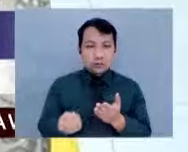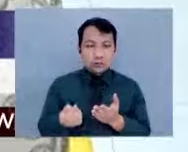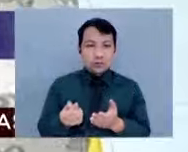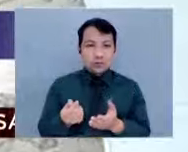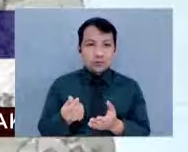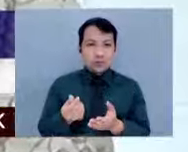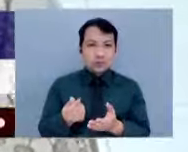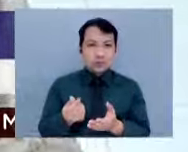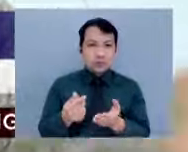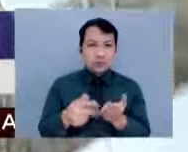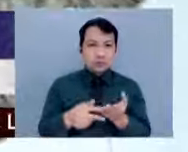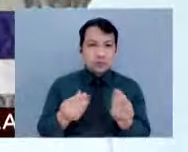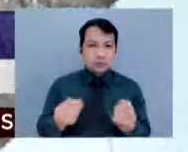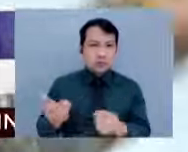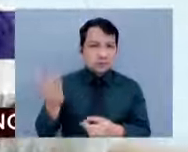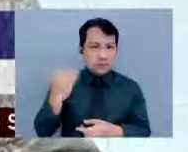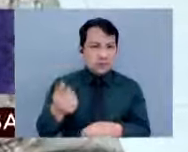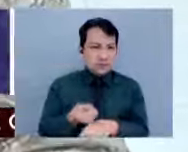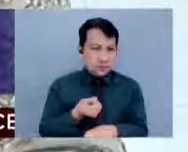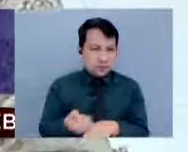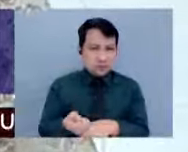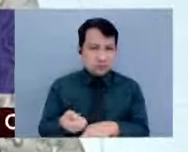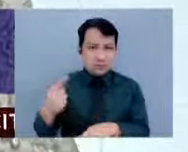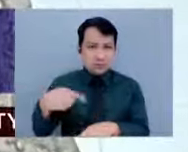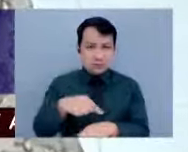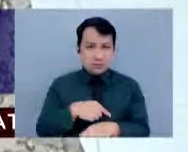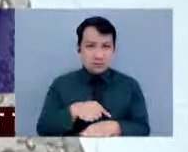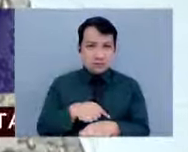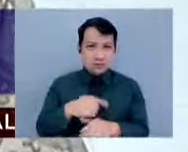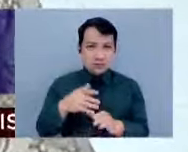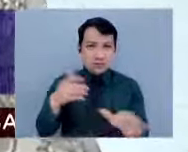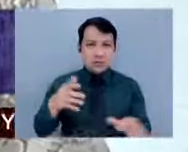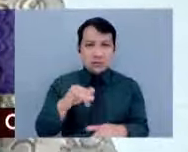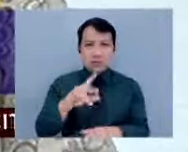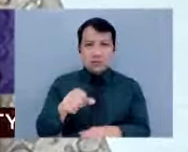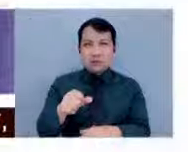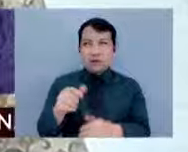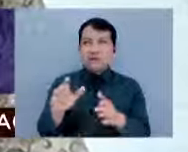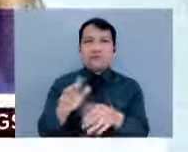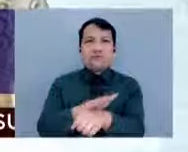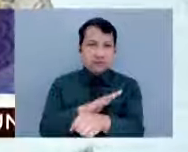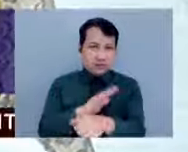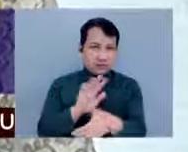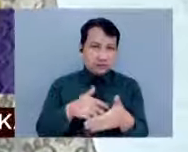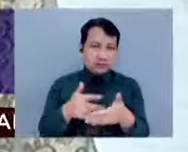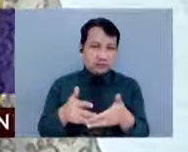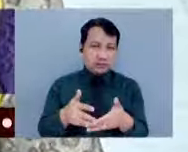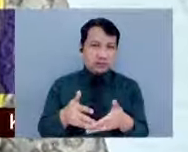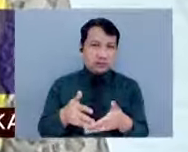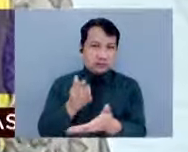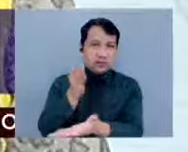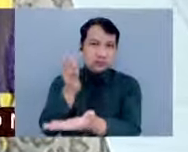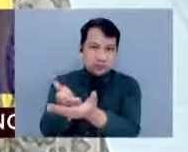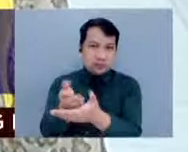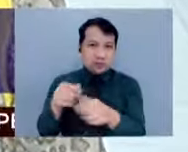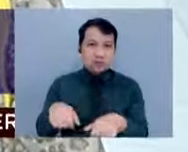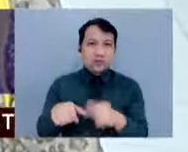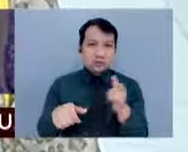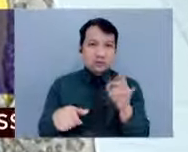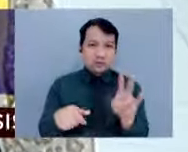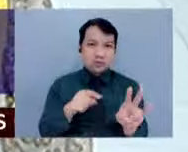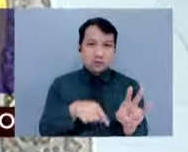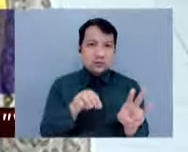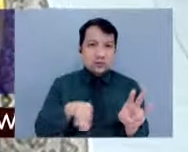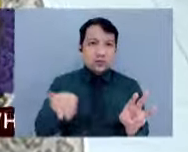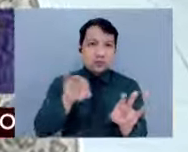pong, di ba, katulad yan, Superlines, full, ano na daw, puno na po daw. Pagdating namin dito ng 27, kailangan ng